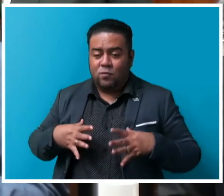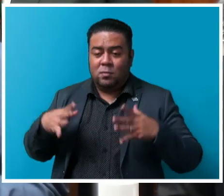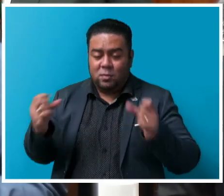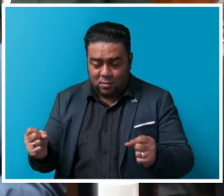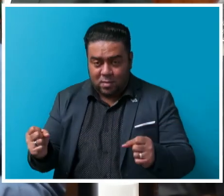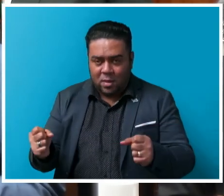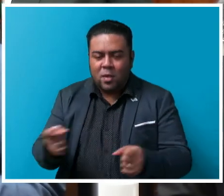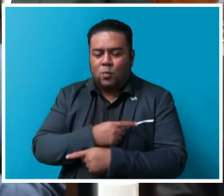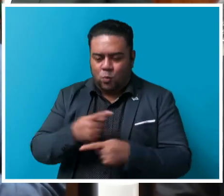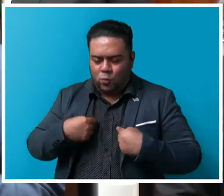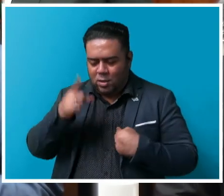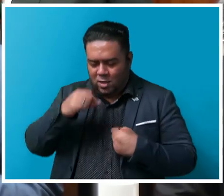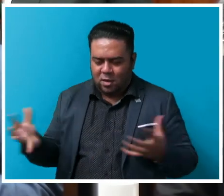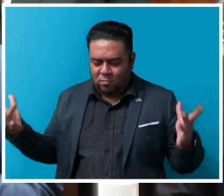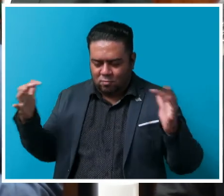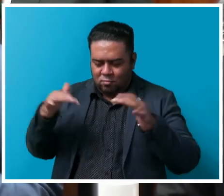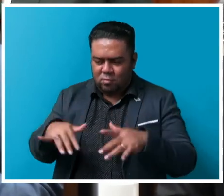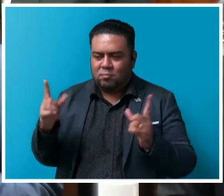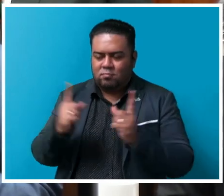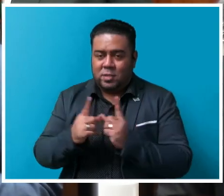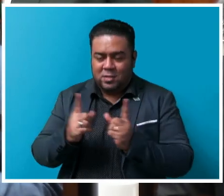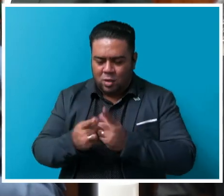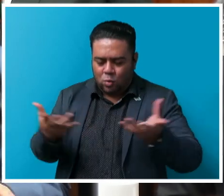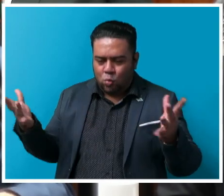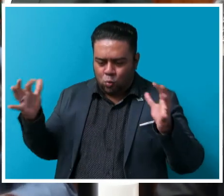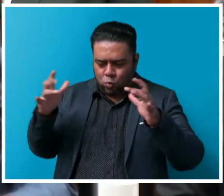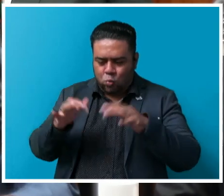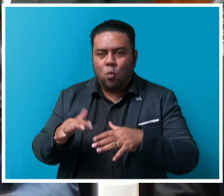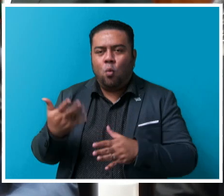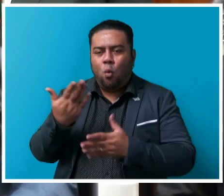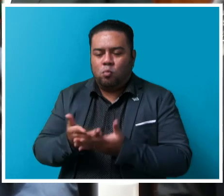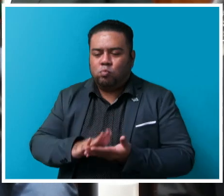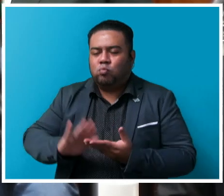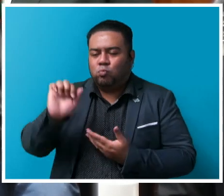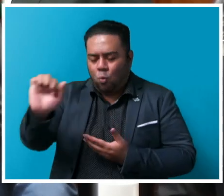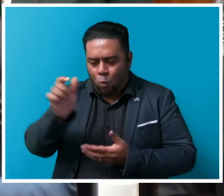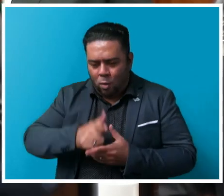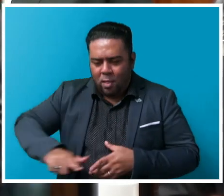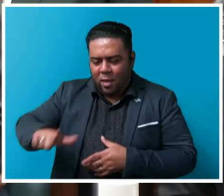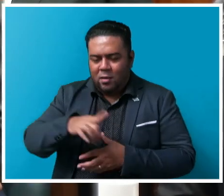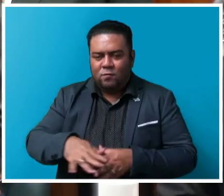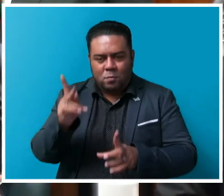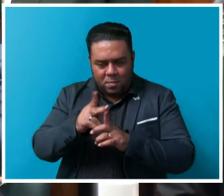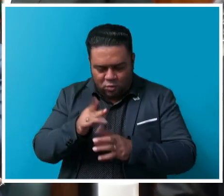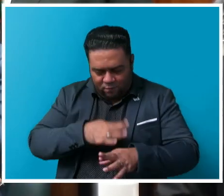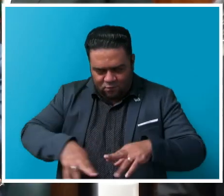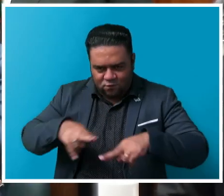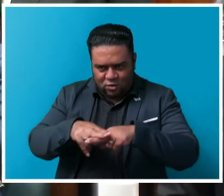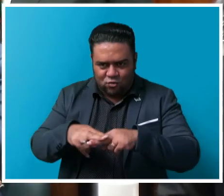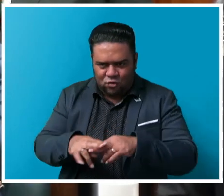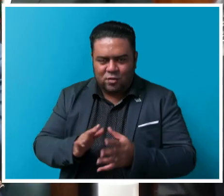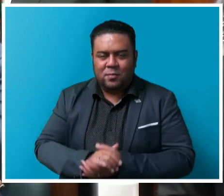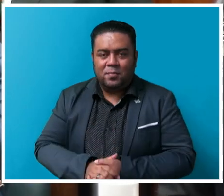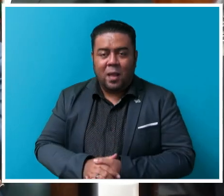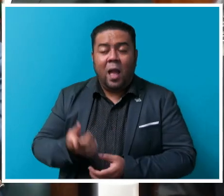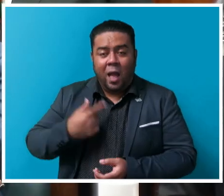may kimay buwasa ka, and a nominee so and a bukuibiti and a singandai. I